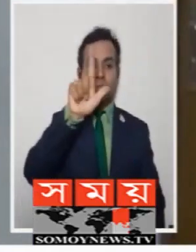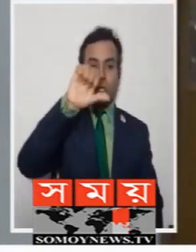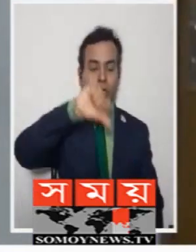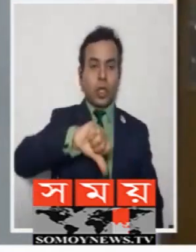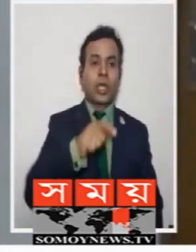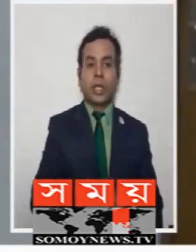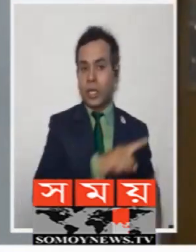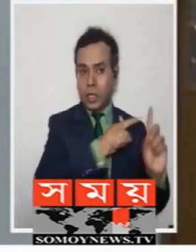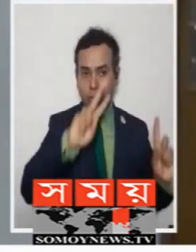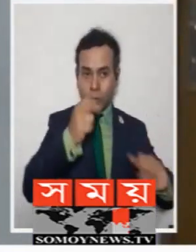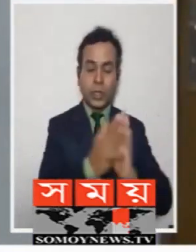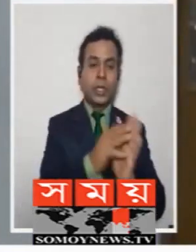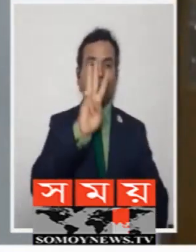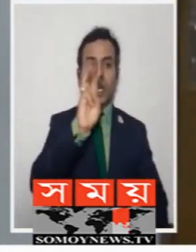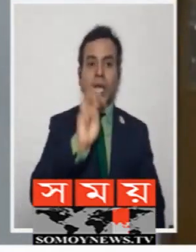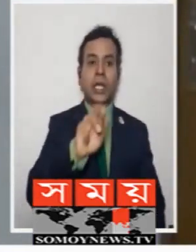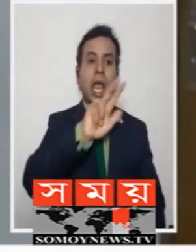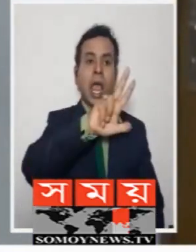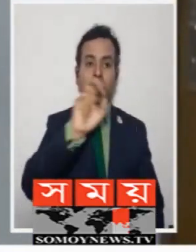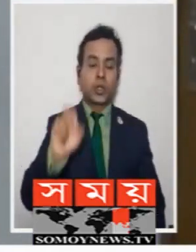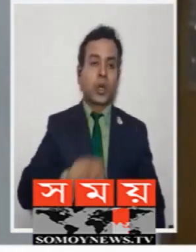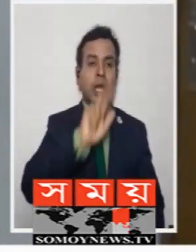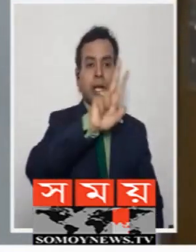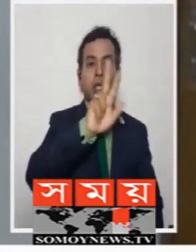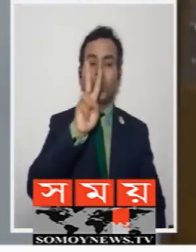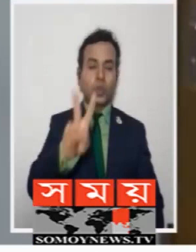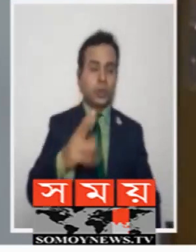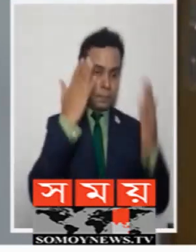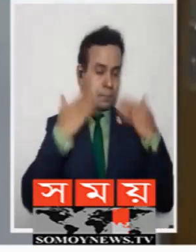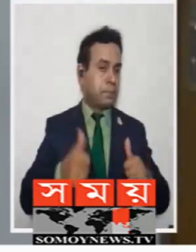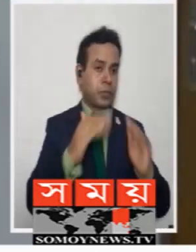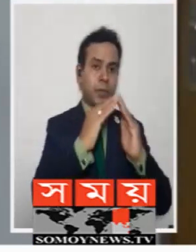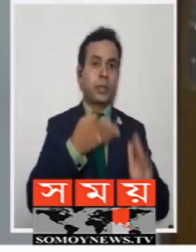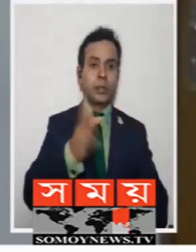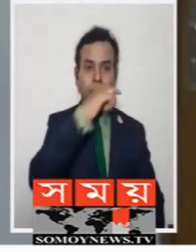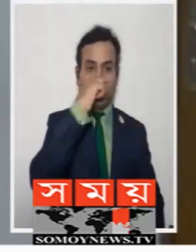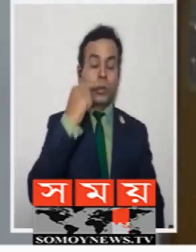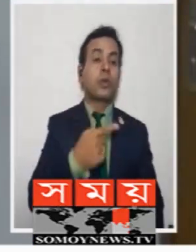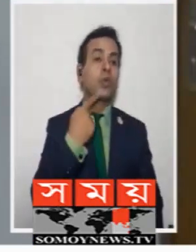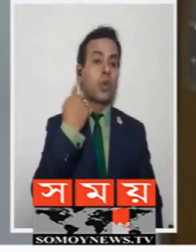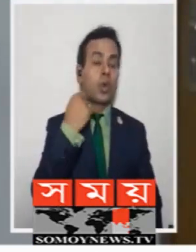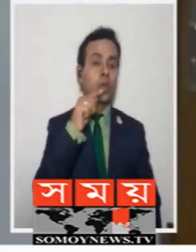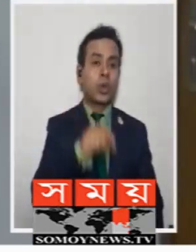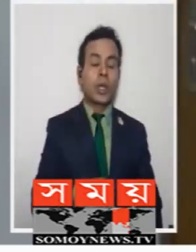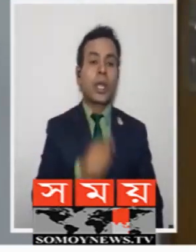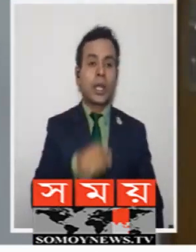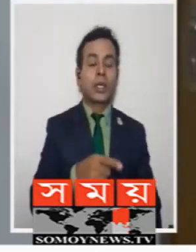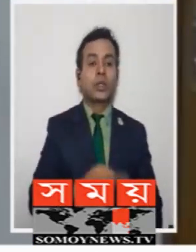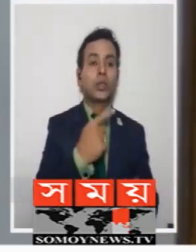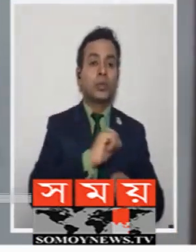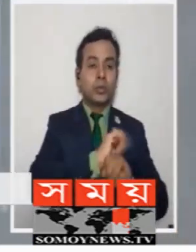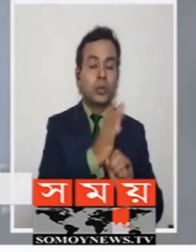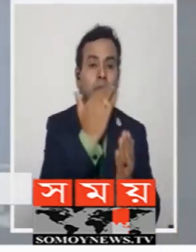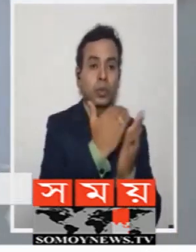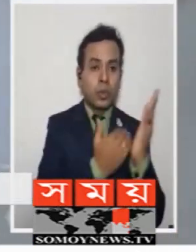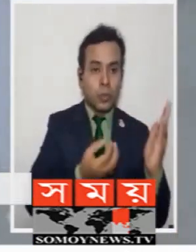একটু উল্লেখ করতে চাই, গতকাল হয়তো আমাদের বলার সময় আমরা সুস্থের পরিমাণটা বলি নাই, কতজন সুস্থ